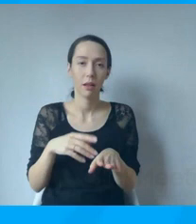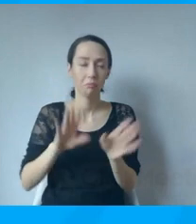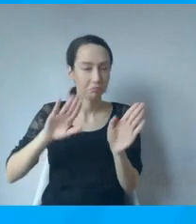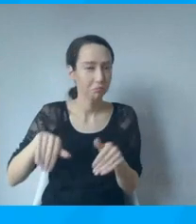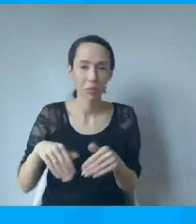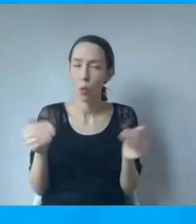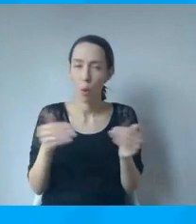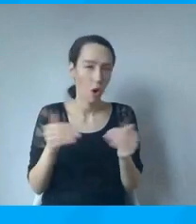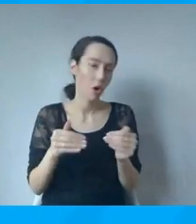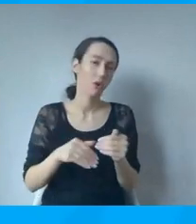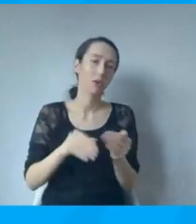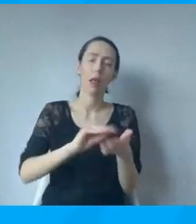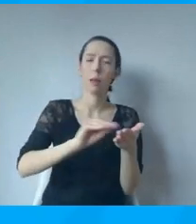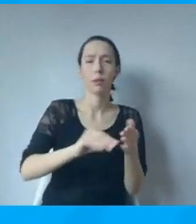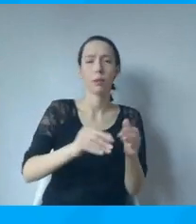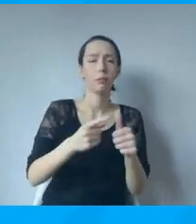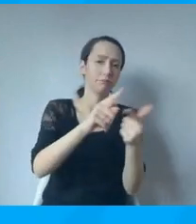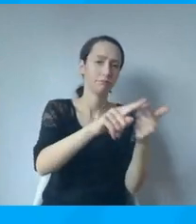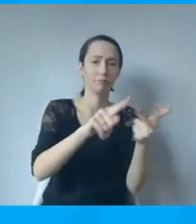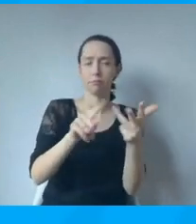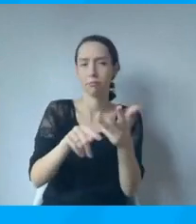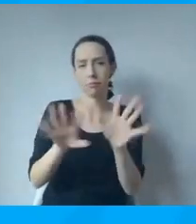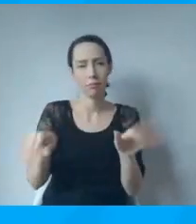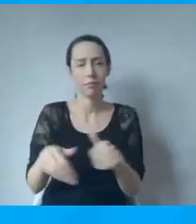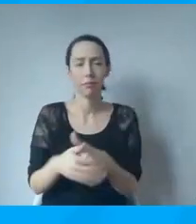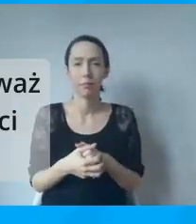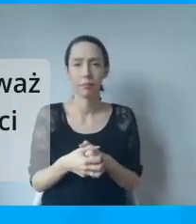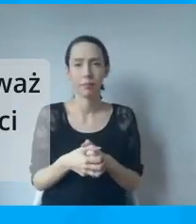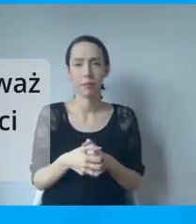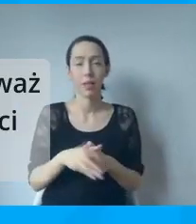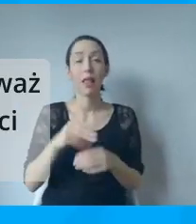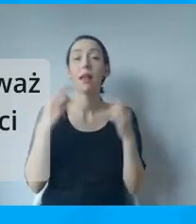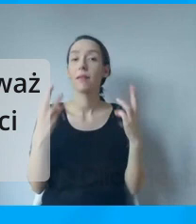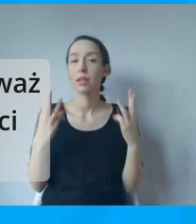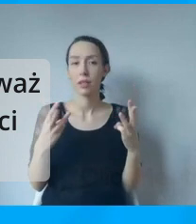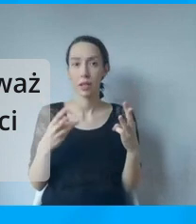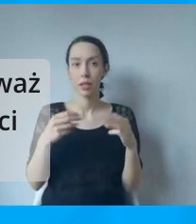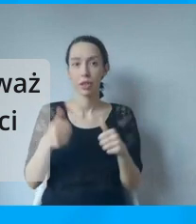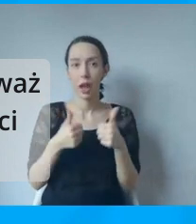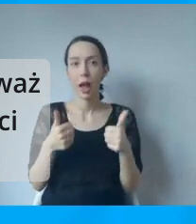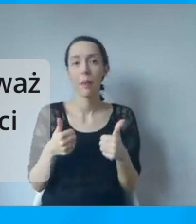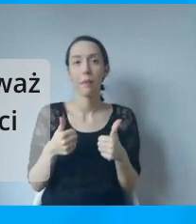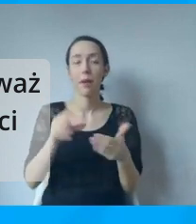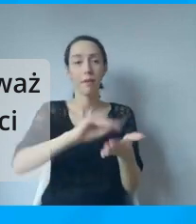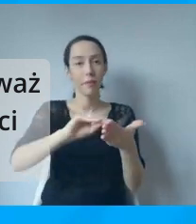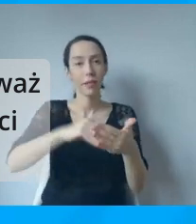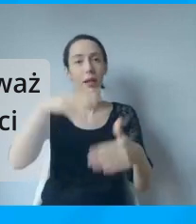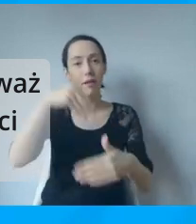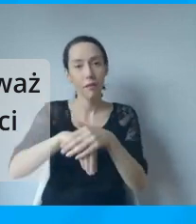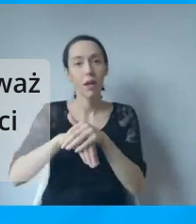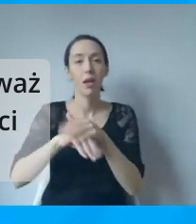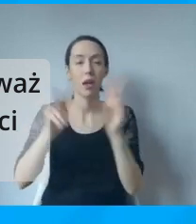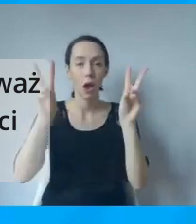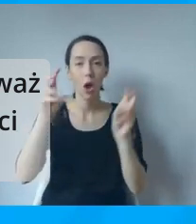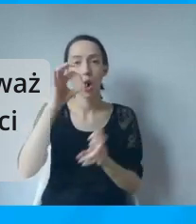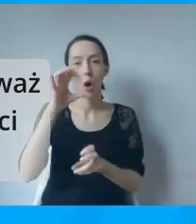w paru miejscach na profilu LinkedInowym, tak? Najważniejsze, żeby był wpisany w osiągnięciach, ponieważ tam